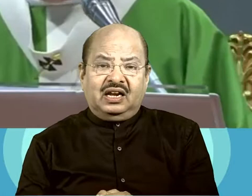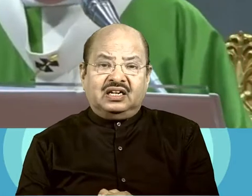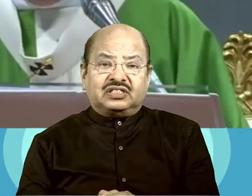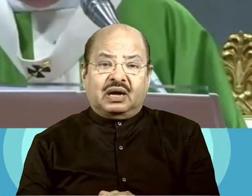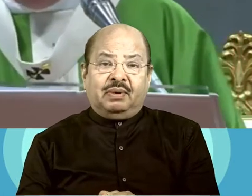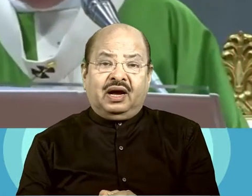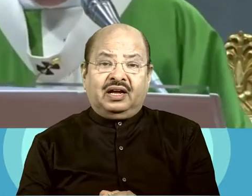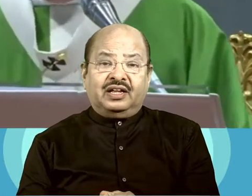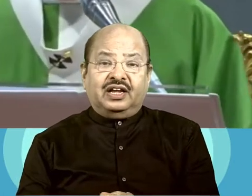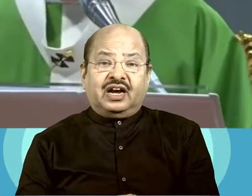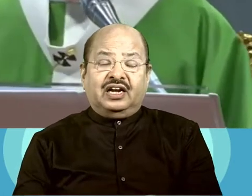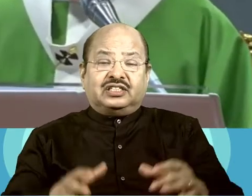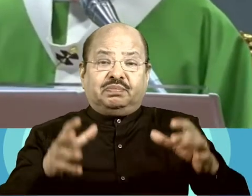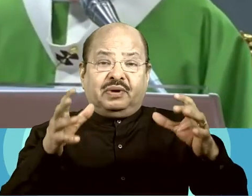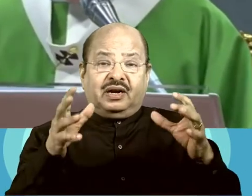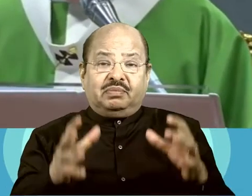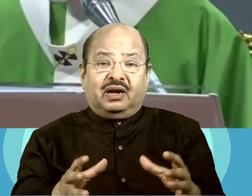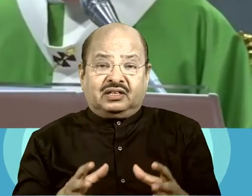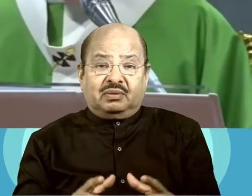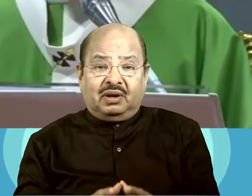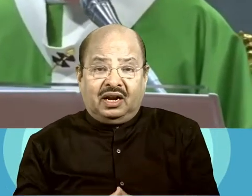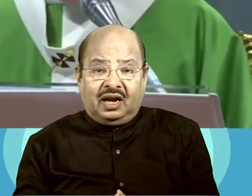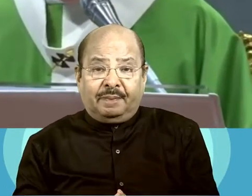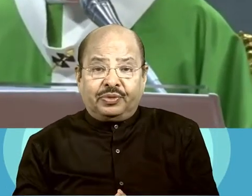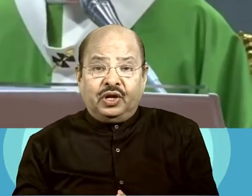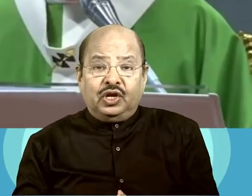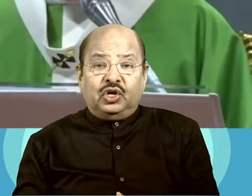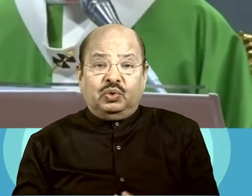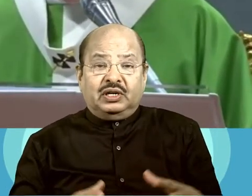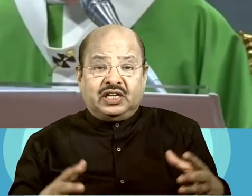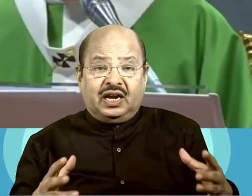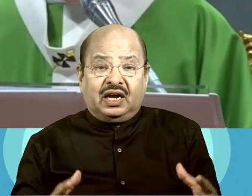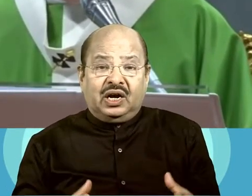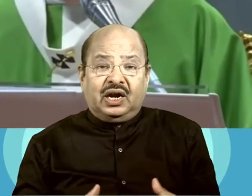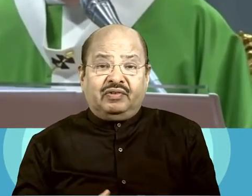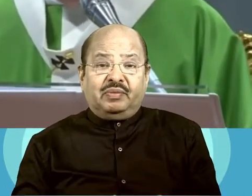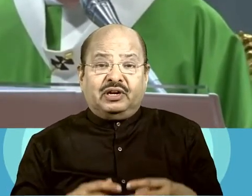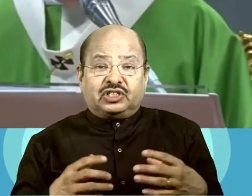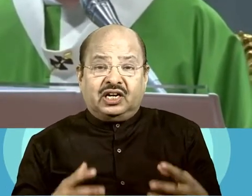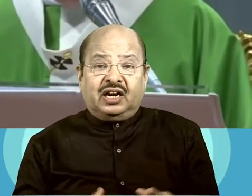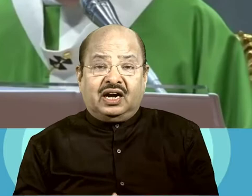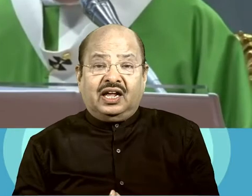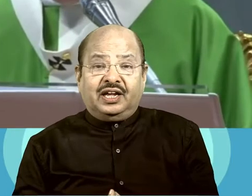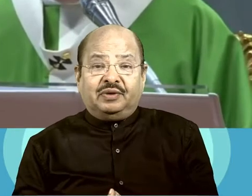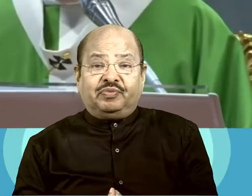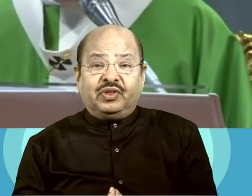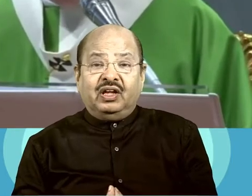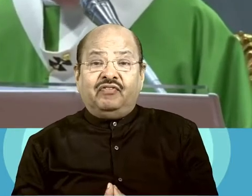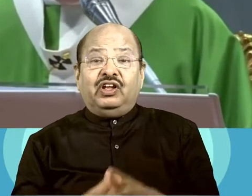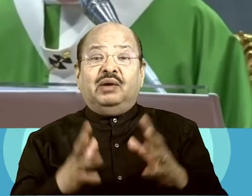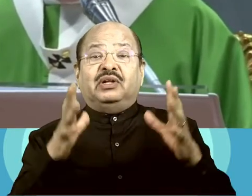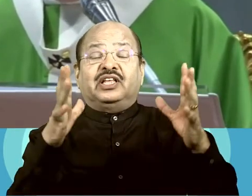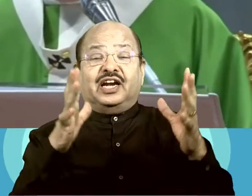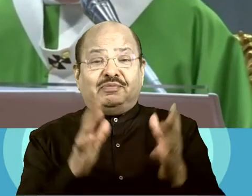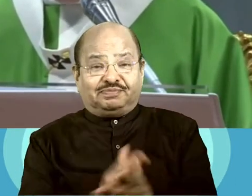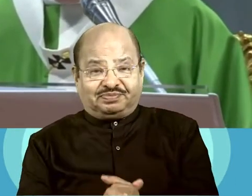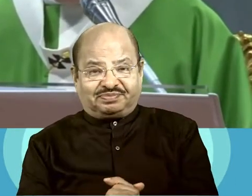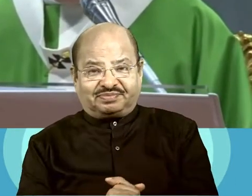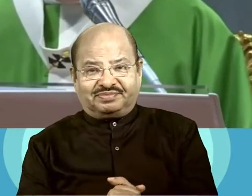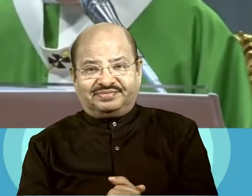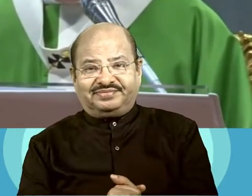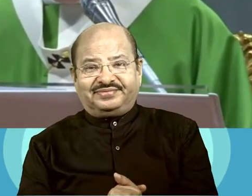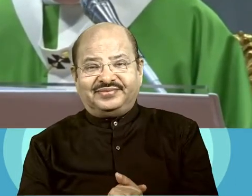ഭവിക്കണമെങ്കിൽ സഭ ഈ കാഴ്ചപ്പാട് മാത്രമല്ല യുവജനങ്ങളുടെ വിമർശനങ്ങളെയും